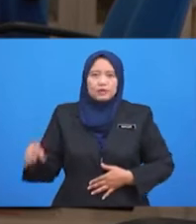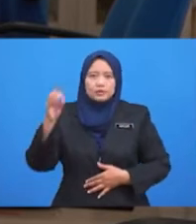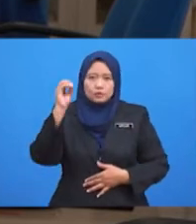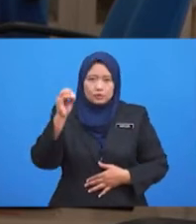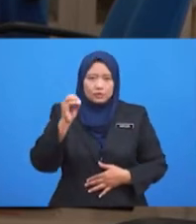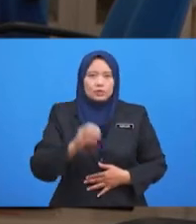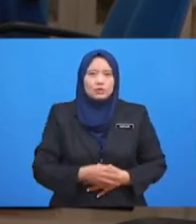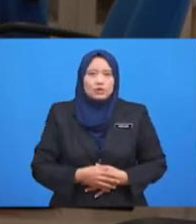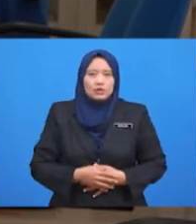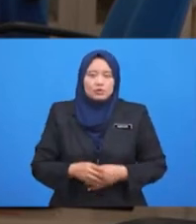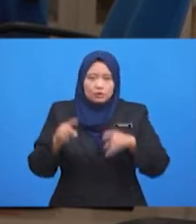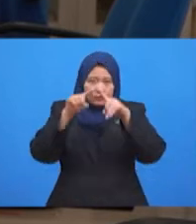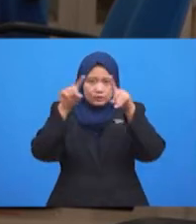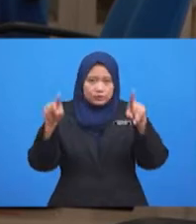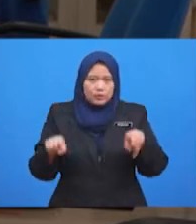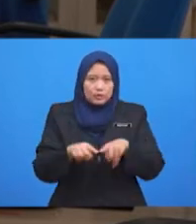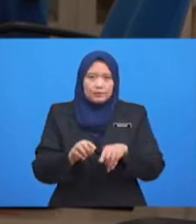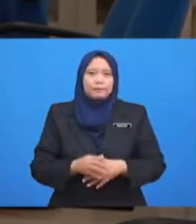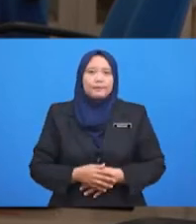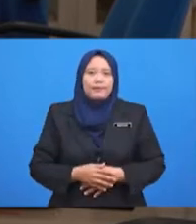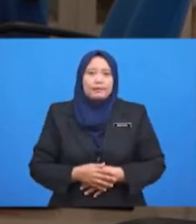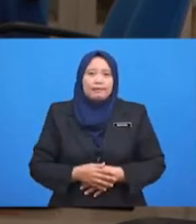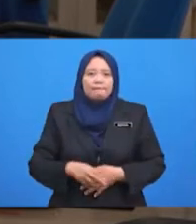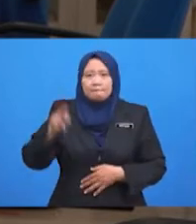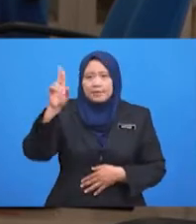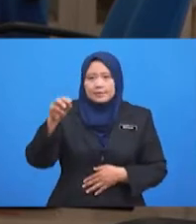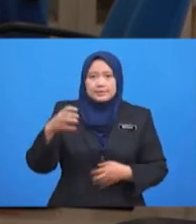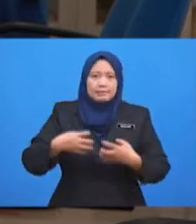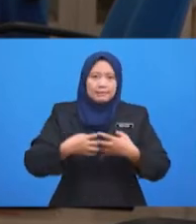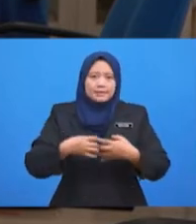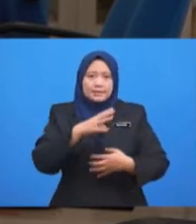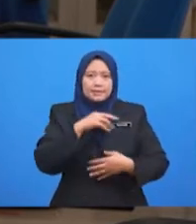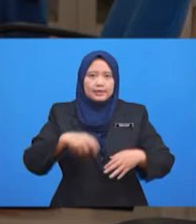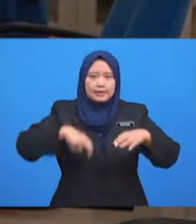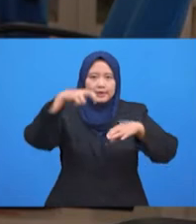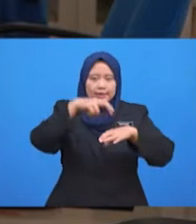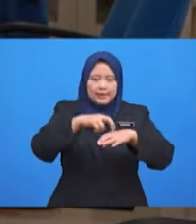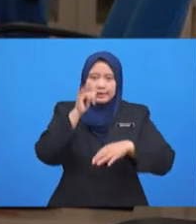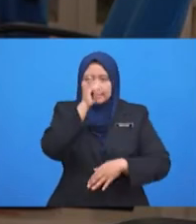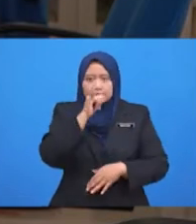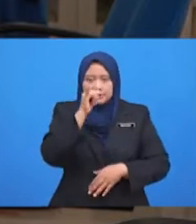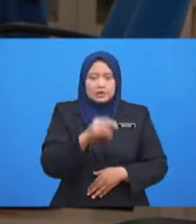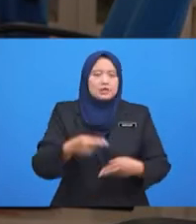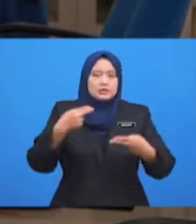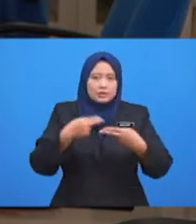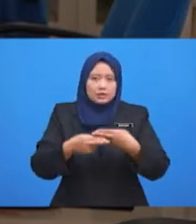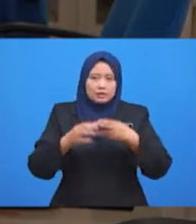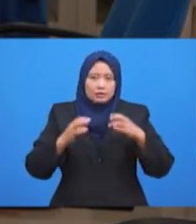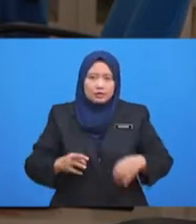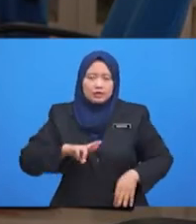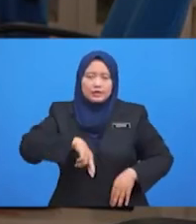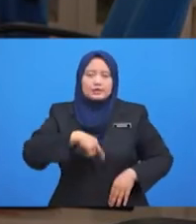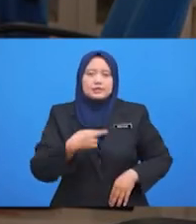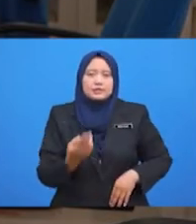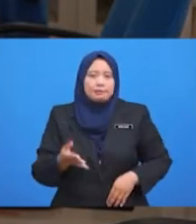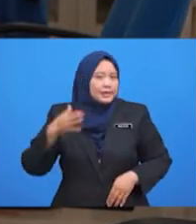naikkan intensiti dengan perlahan-lahan sehingga sampai ke tahap di mana pelanggan berasa sedikit